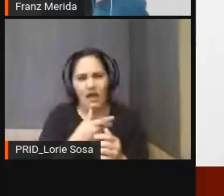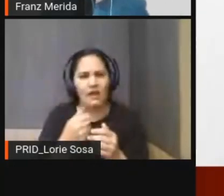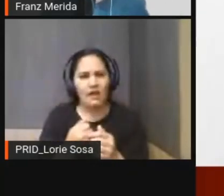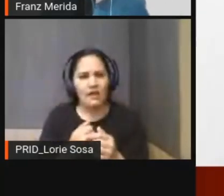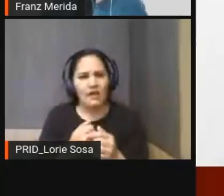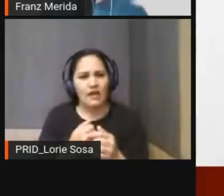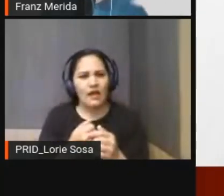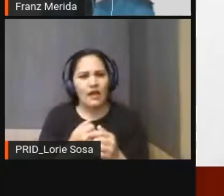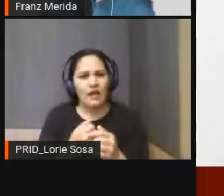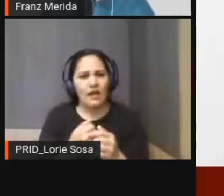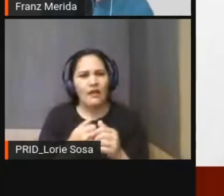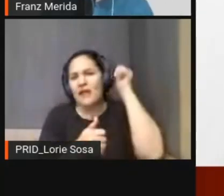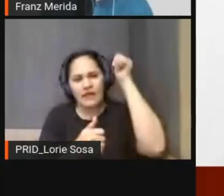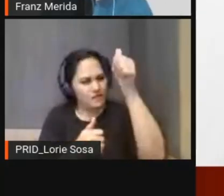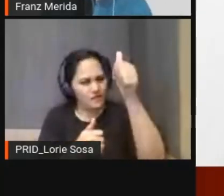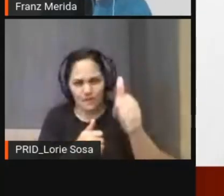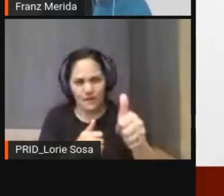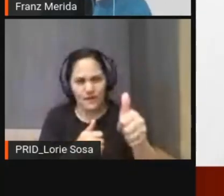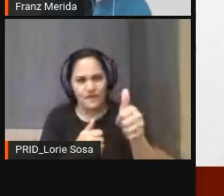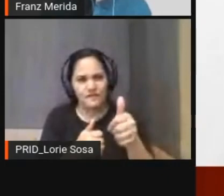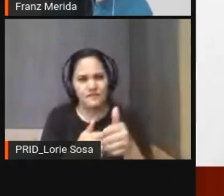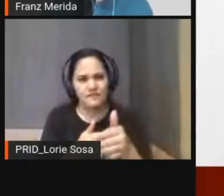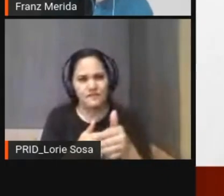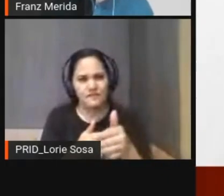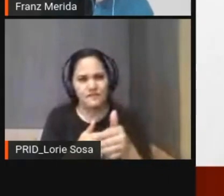sa ideal na